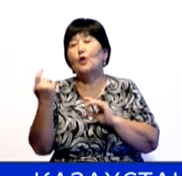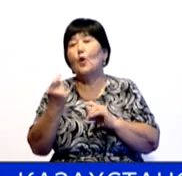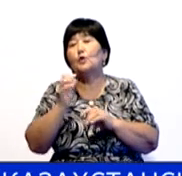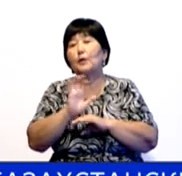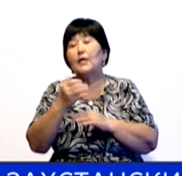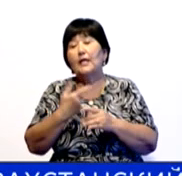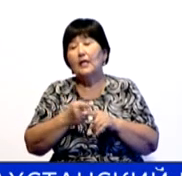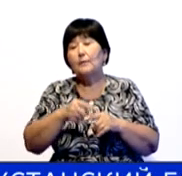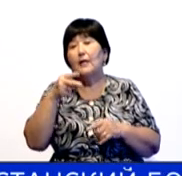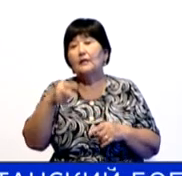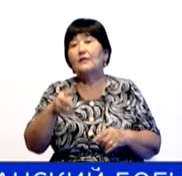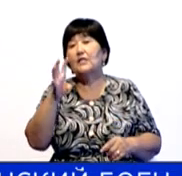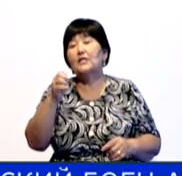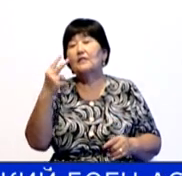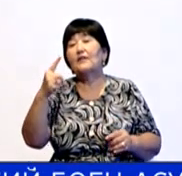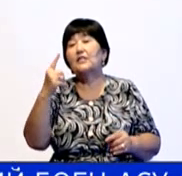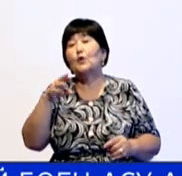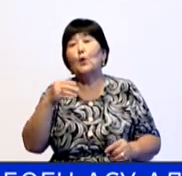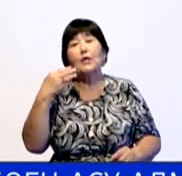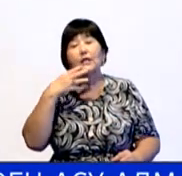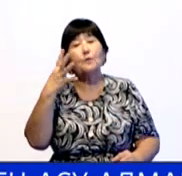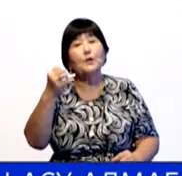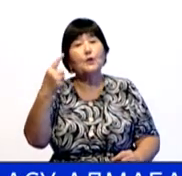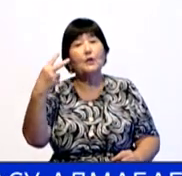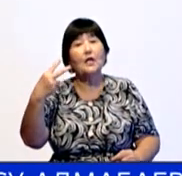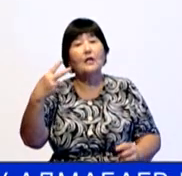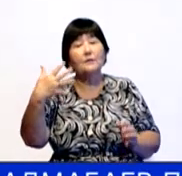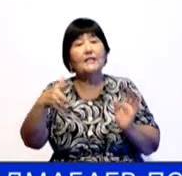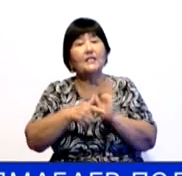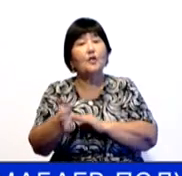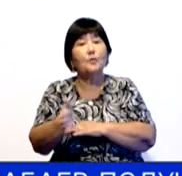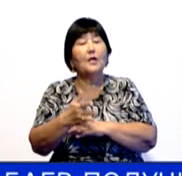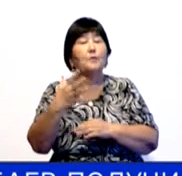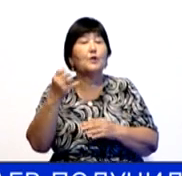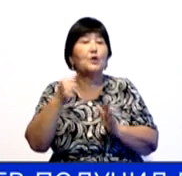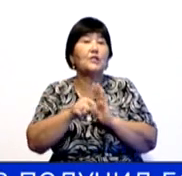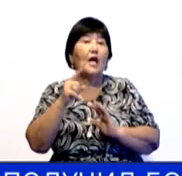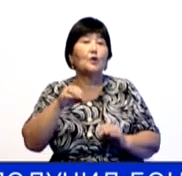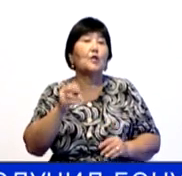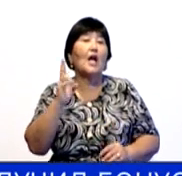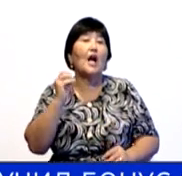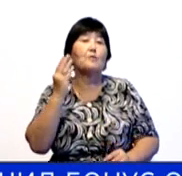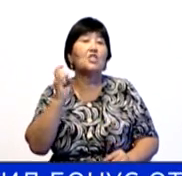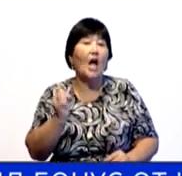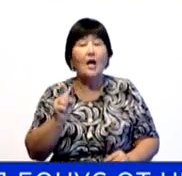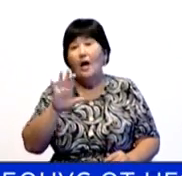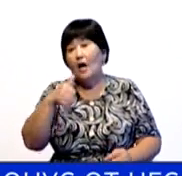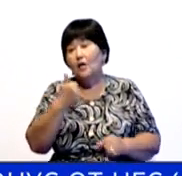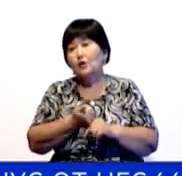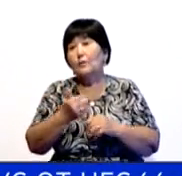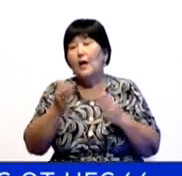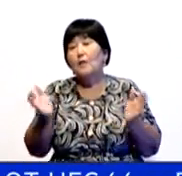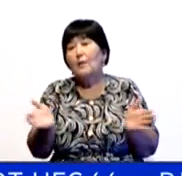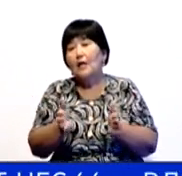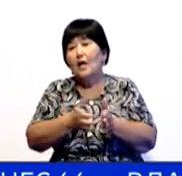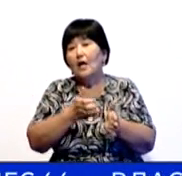а именно 2421 тонна риса, 557 тонн рыбы, 561 тонна камыша. Основной акцент в условиях маловодья в